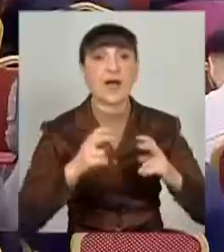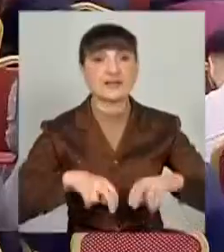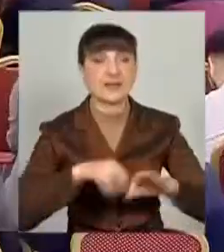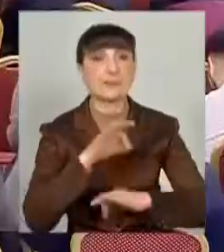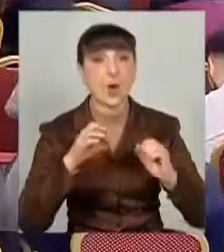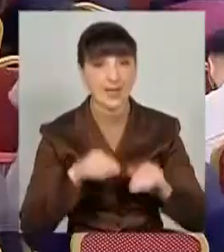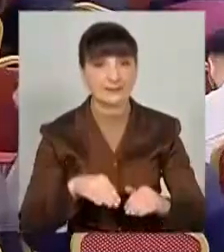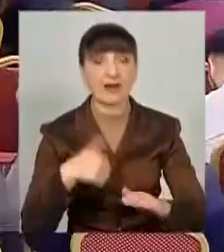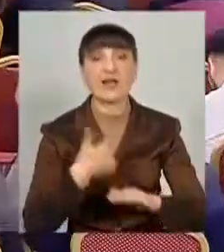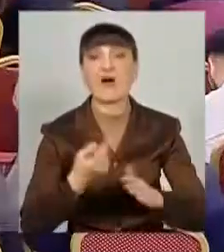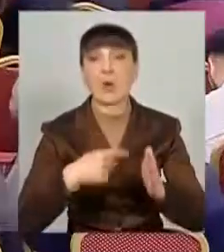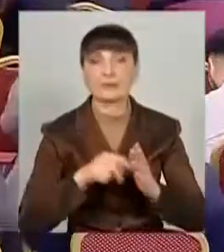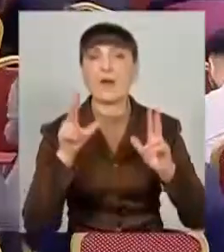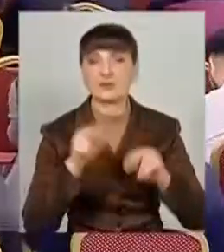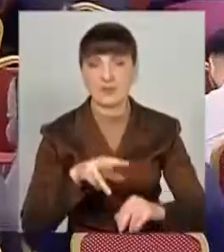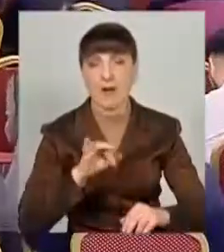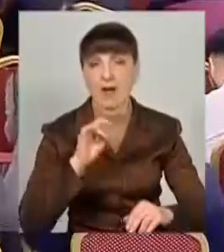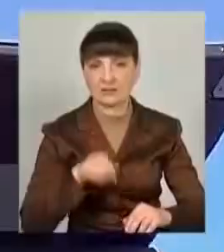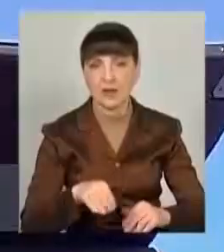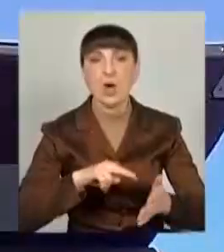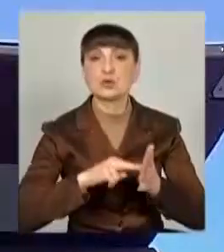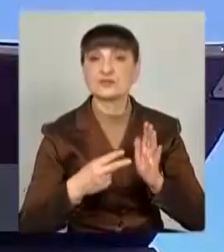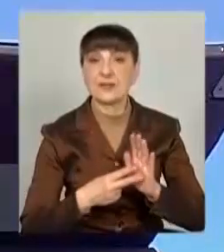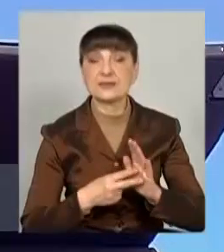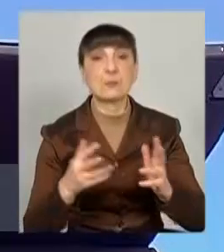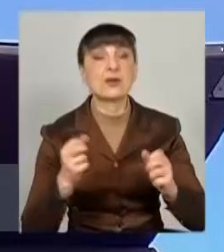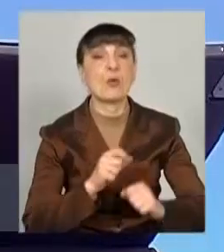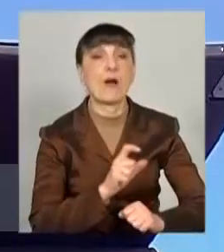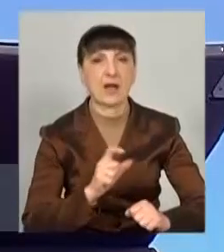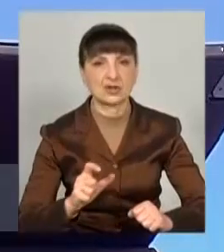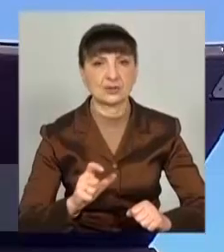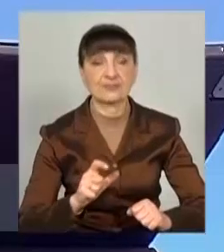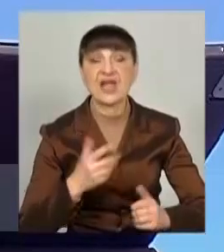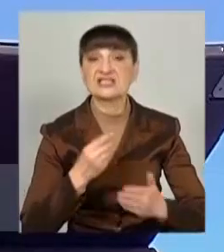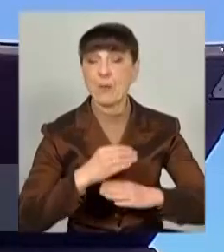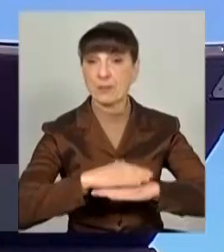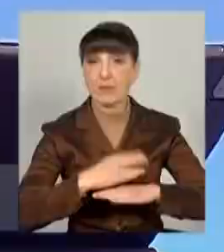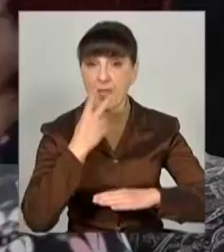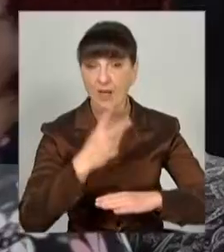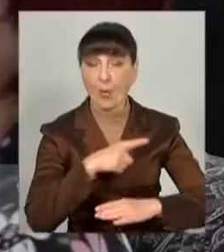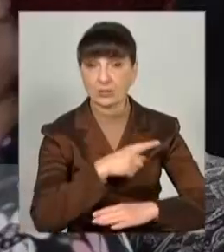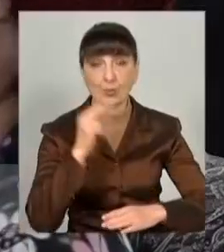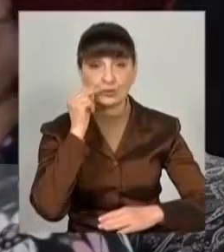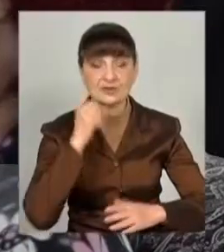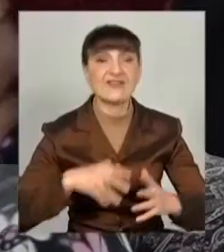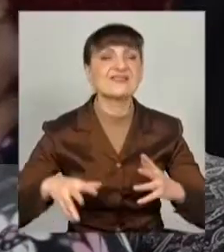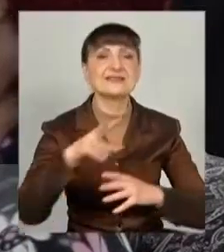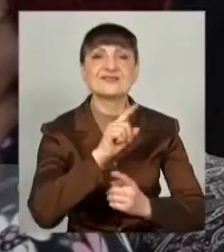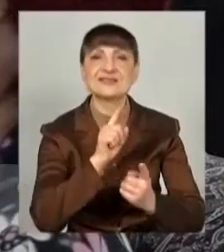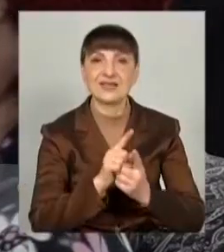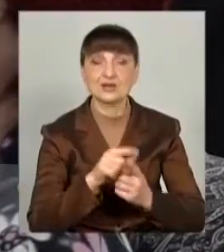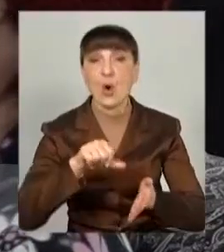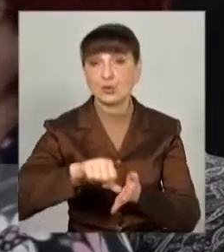проект глава Мегаполиса пообещал в марте на запланированном приеме граждан между тем своим примером Новатор задал тон всей встречи